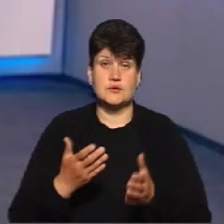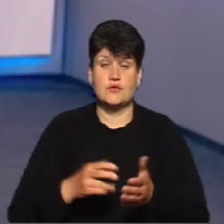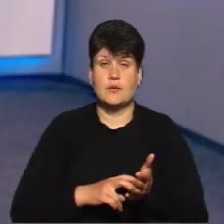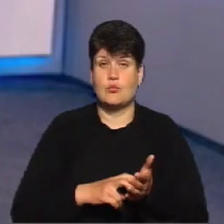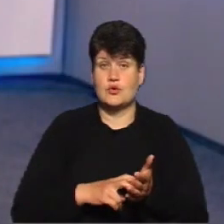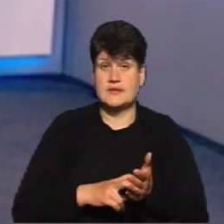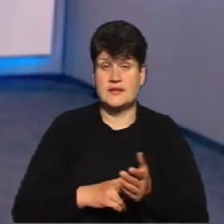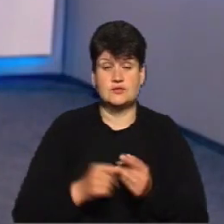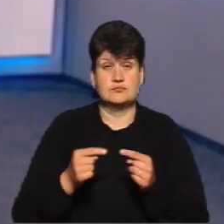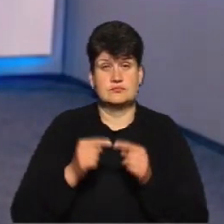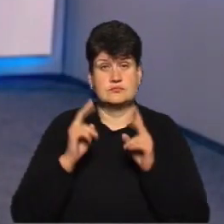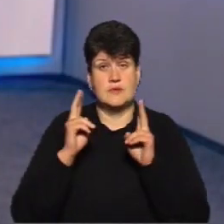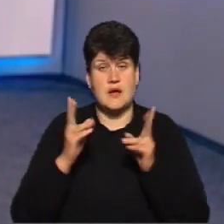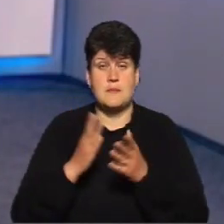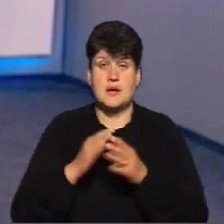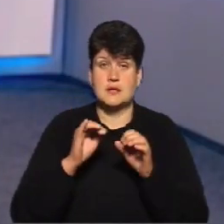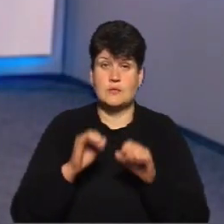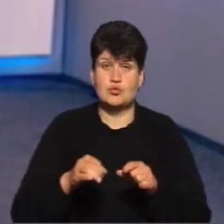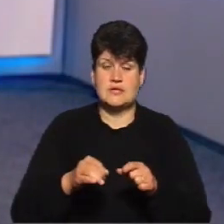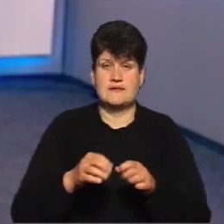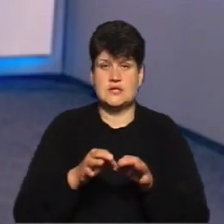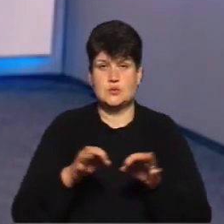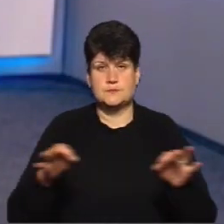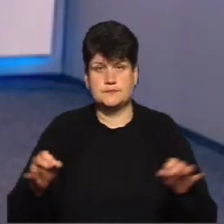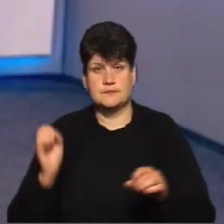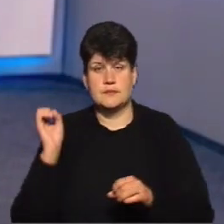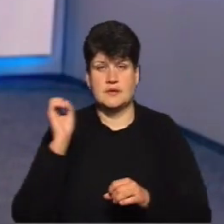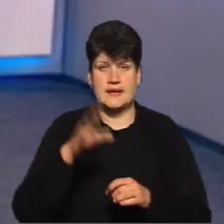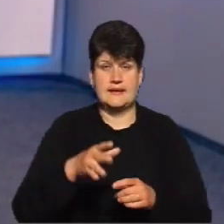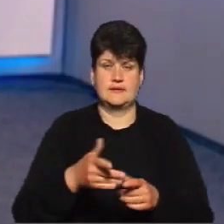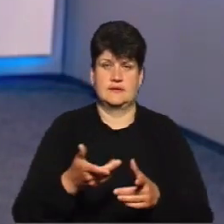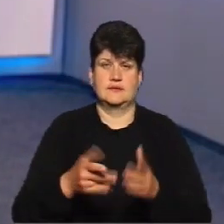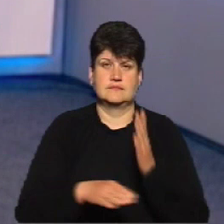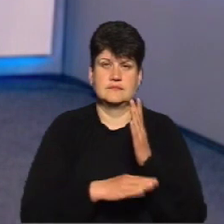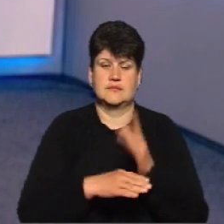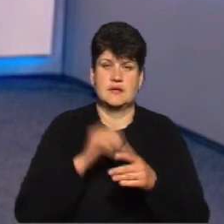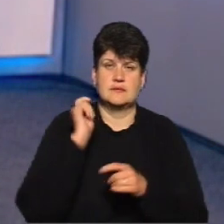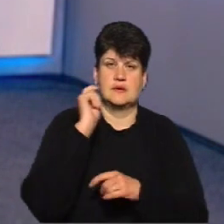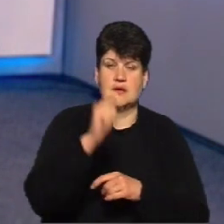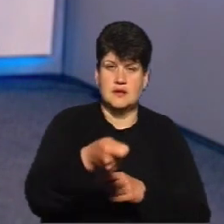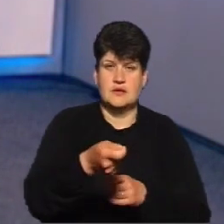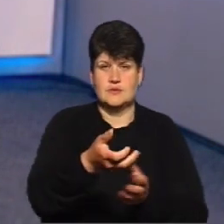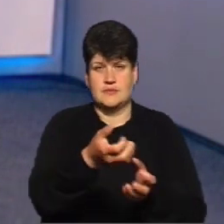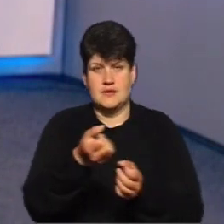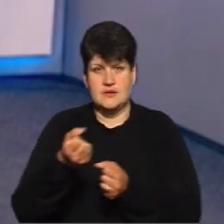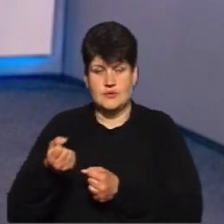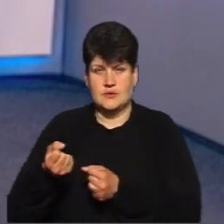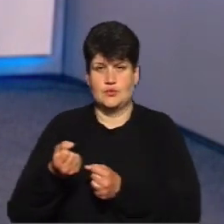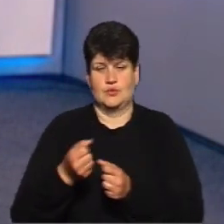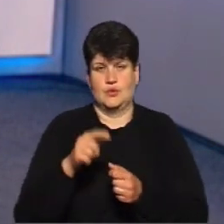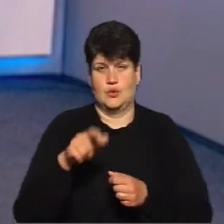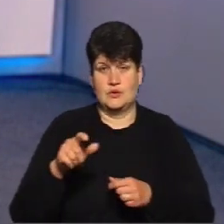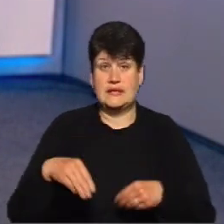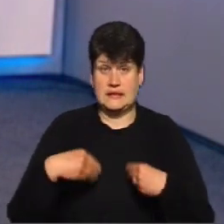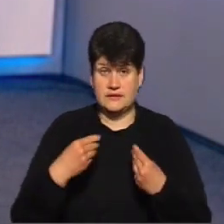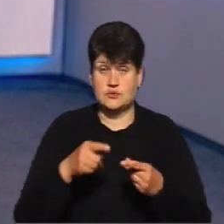впевнені, маєте можливість кинути мотузку чи гілку, тобто щось таке, що може досягнути до тієї людини, звичайно, подавайте, щоб вона